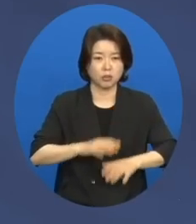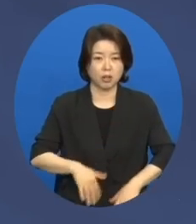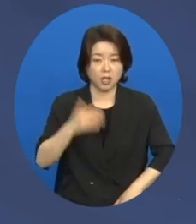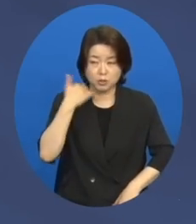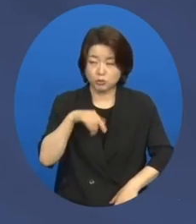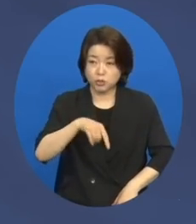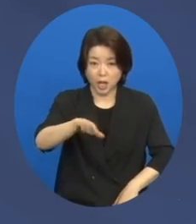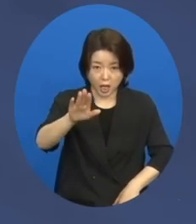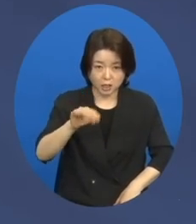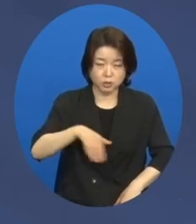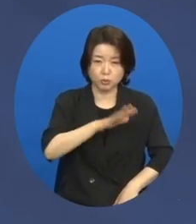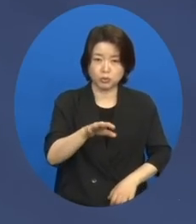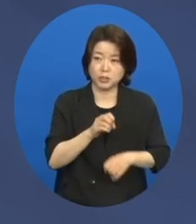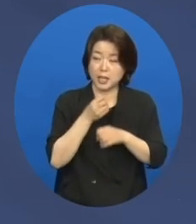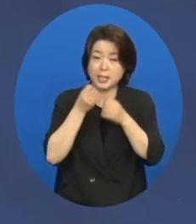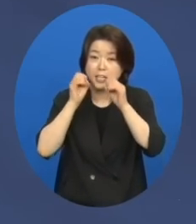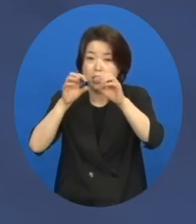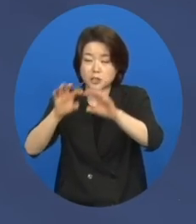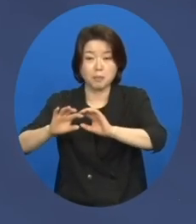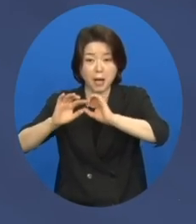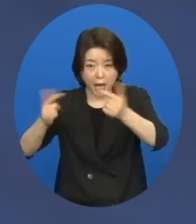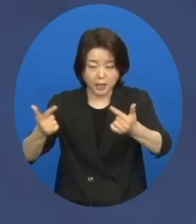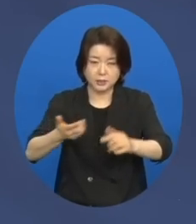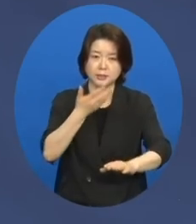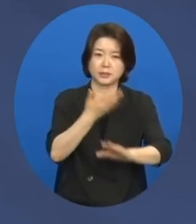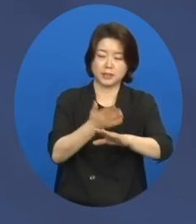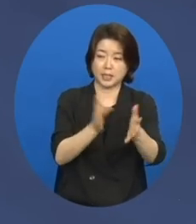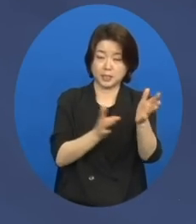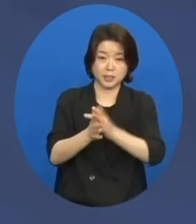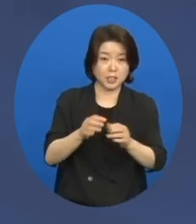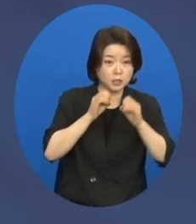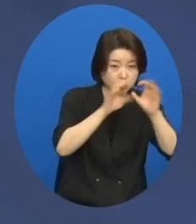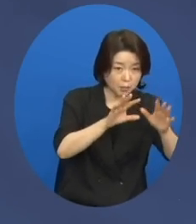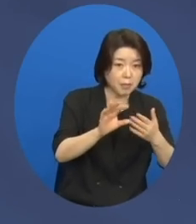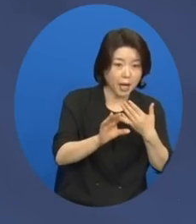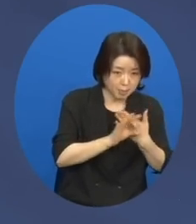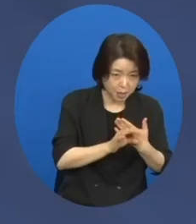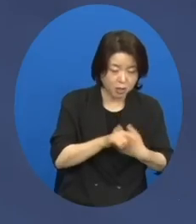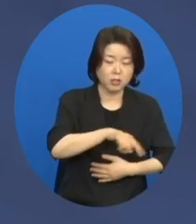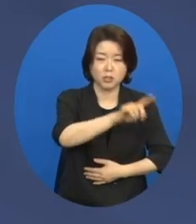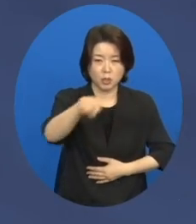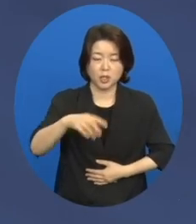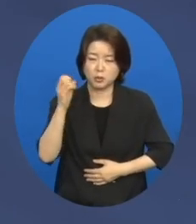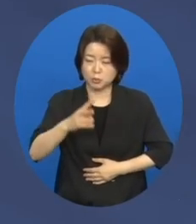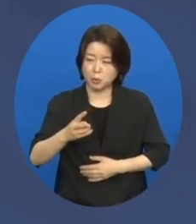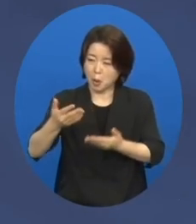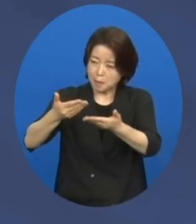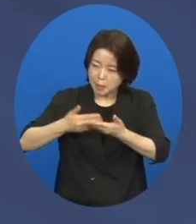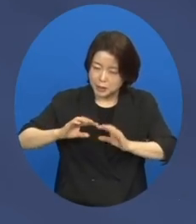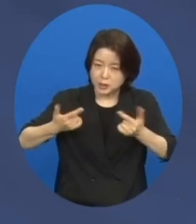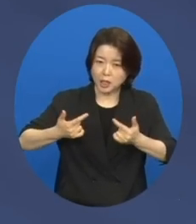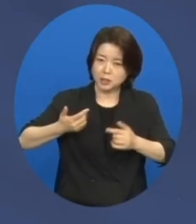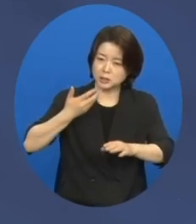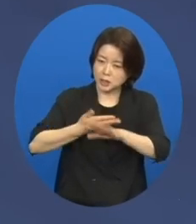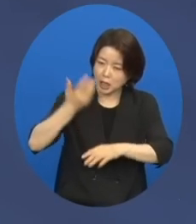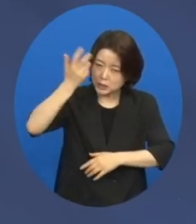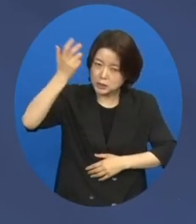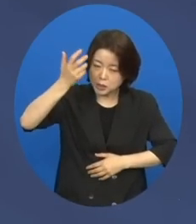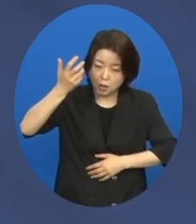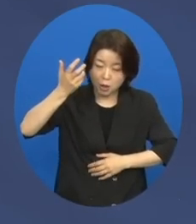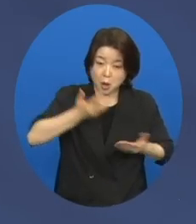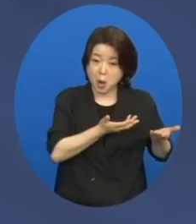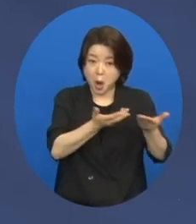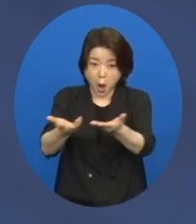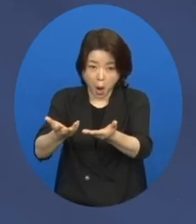가서 우리가 전파하지 아니한 다른 예수를 전파하거나 혹은 너희가 받지 아니한 다른 영을 받게